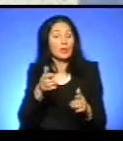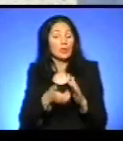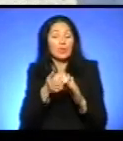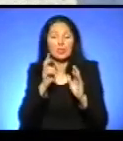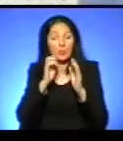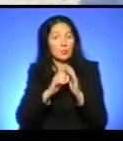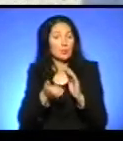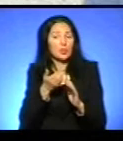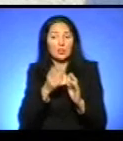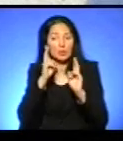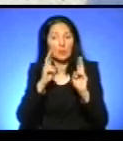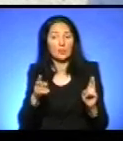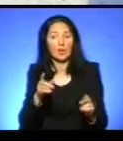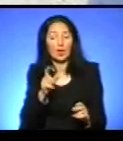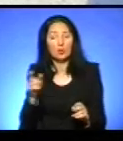набирають,